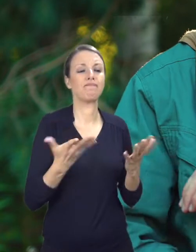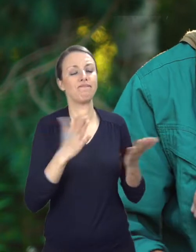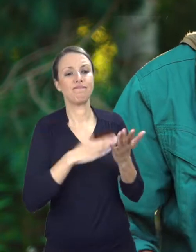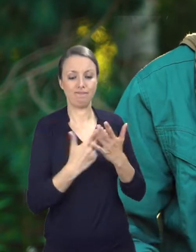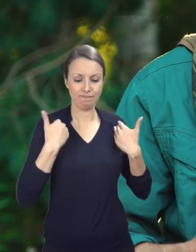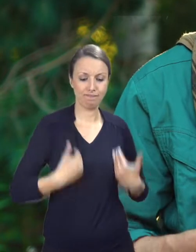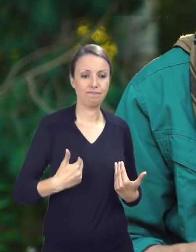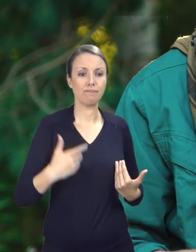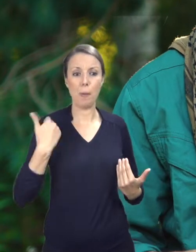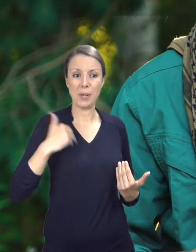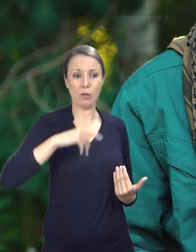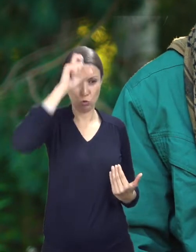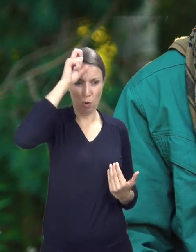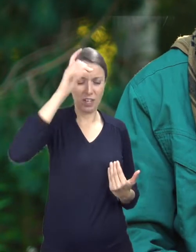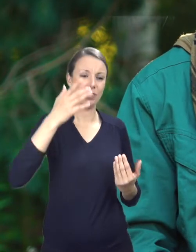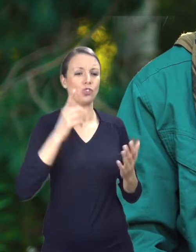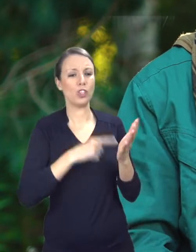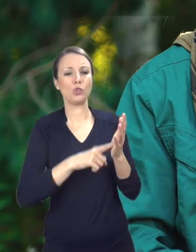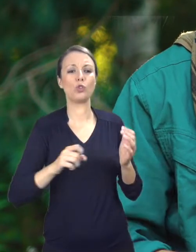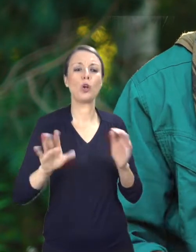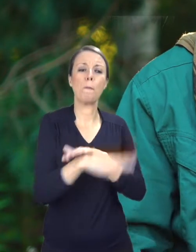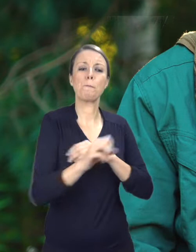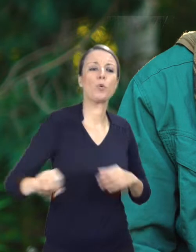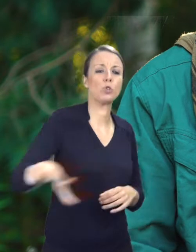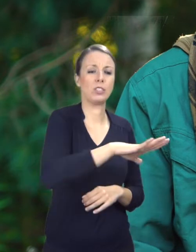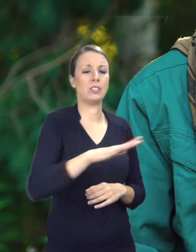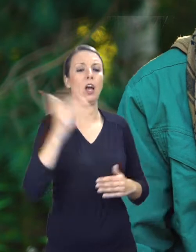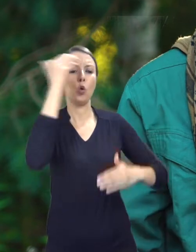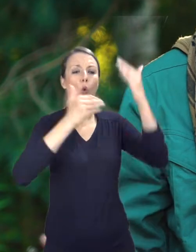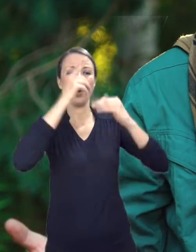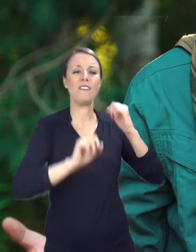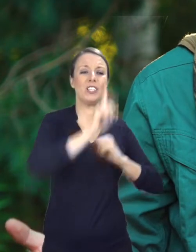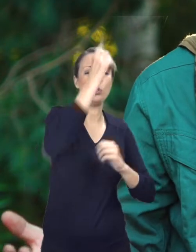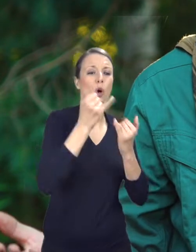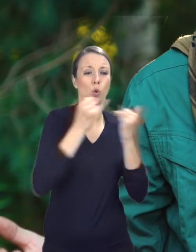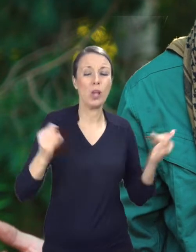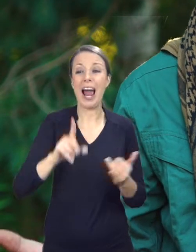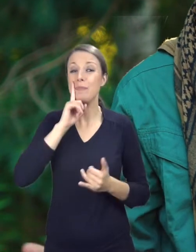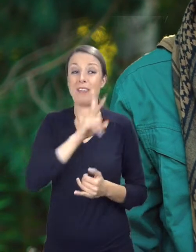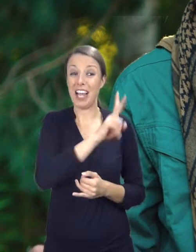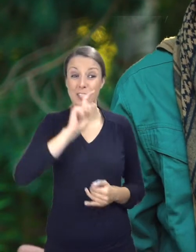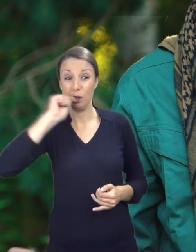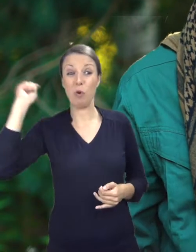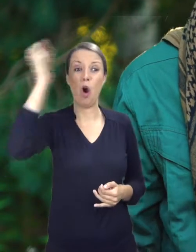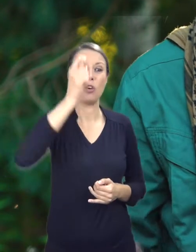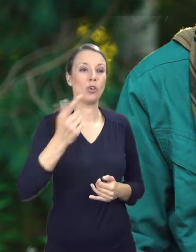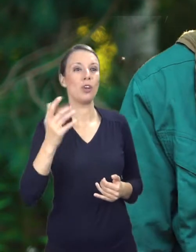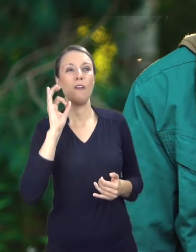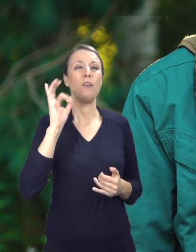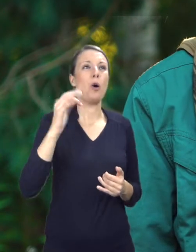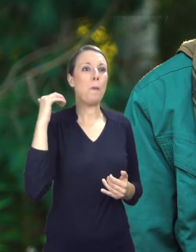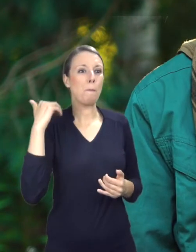pustynia, czy góry wysokie. No ale dla każdego podróżnika, czy pustynia, dżungla i góry, to przecież są wymarzone